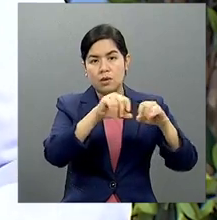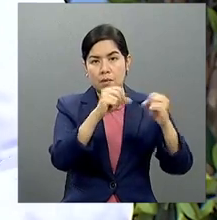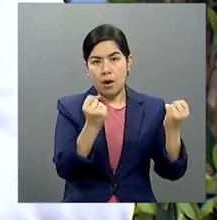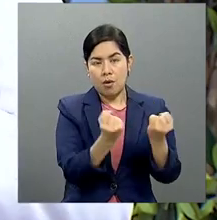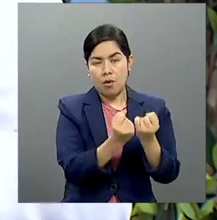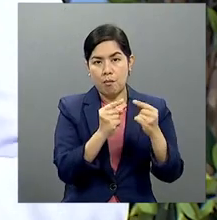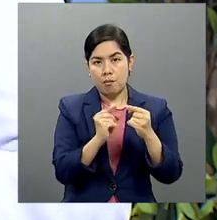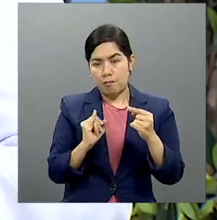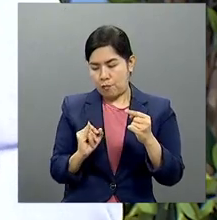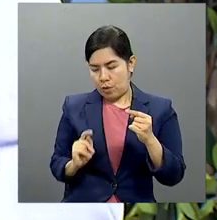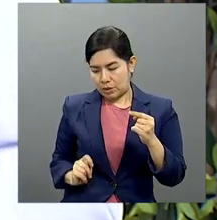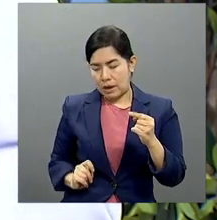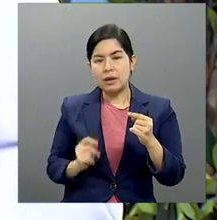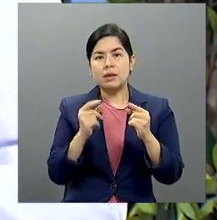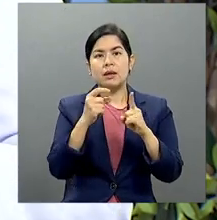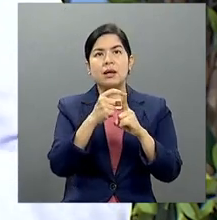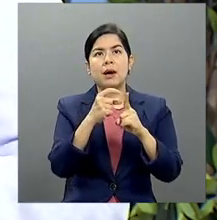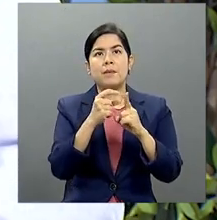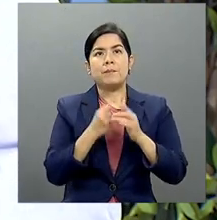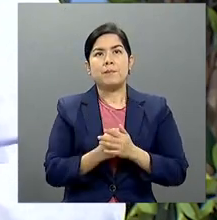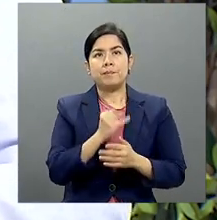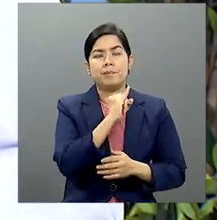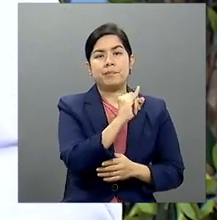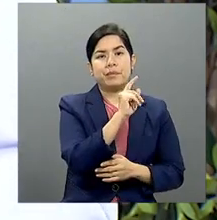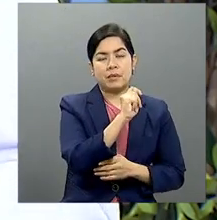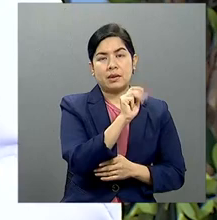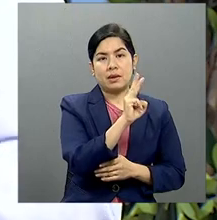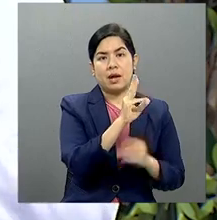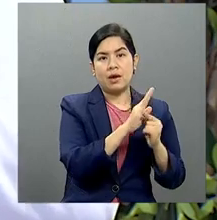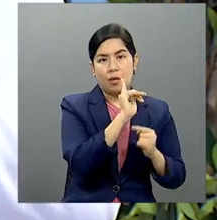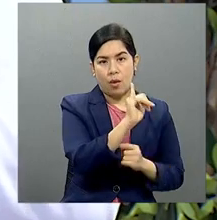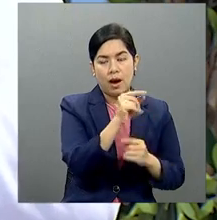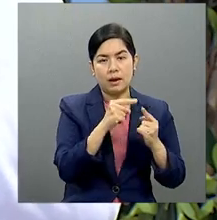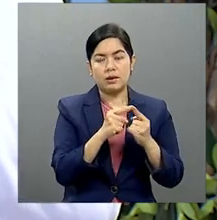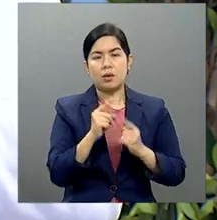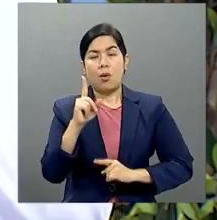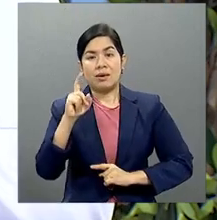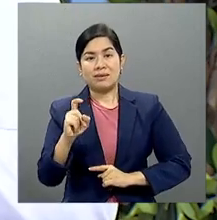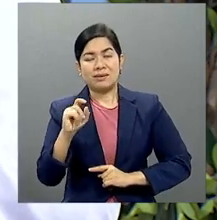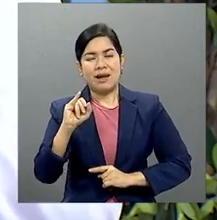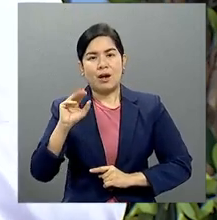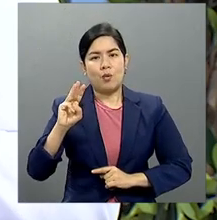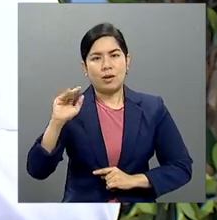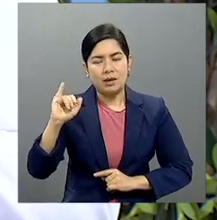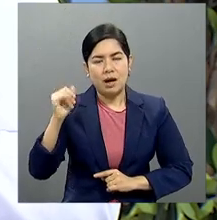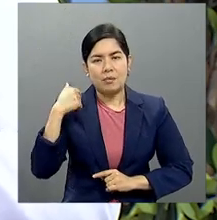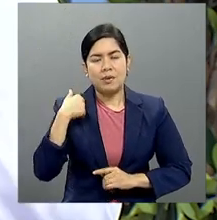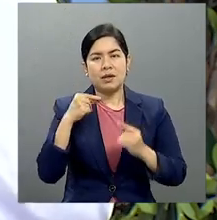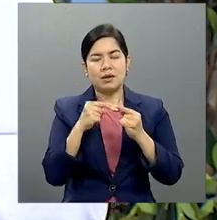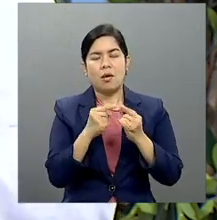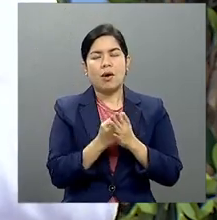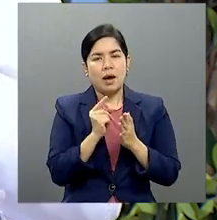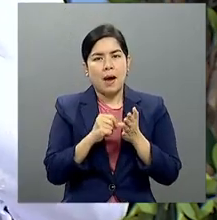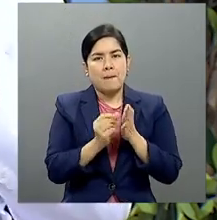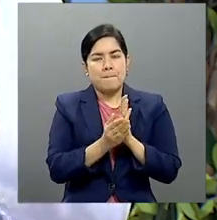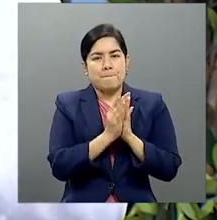ขียนว่าไตวายไม่ตายไวแค่ปรับใจและปรับตัวในคำขวัญอันนี้บ่งบอกถึงการที่